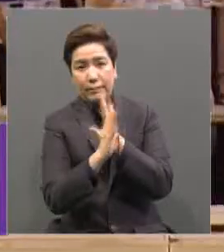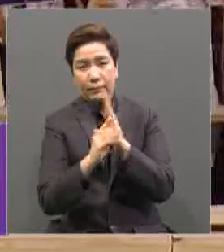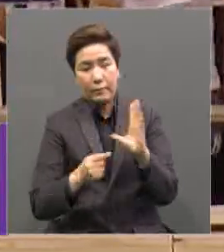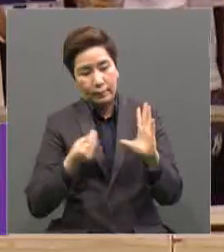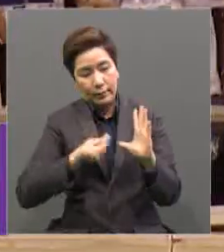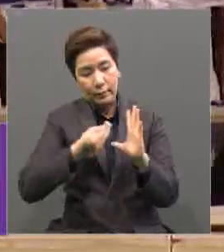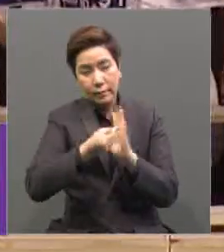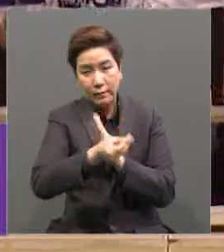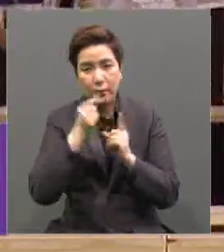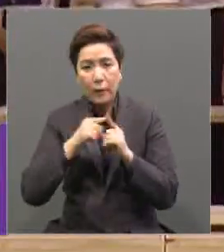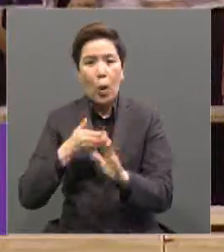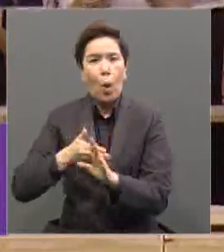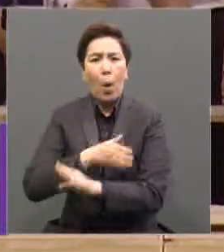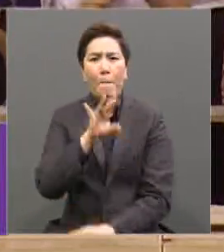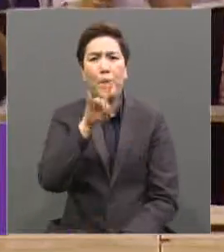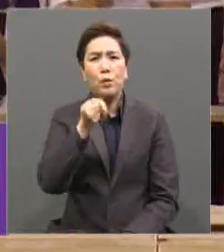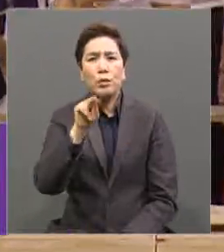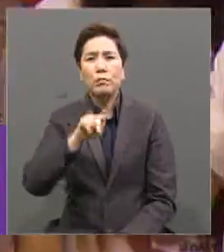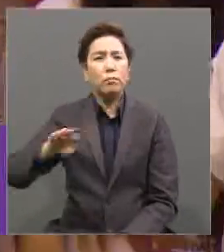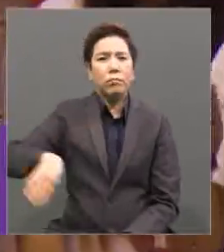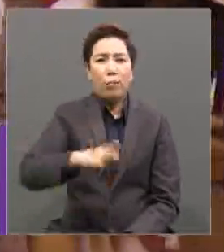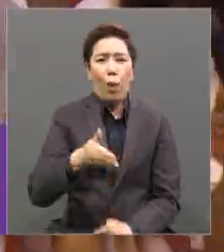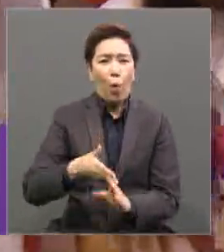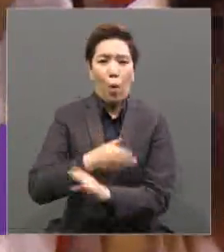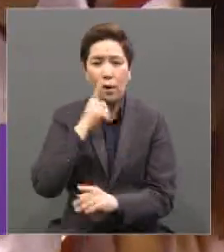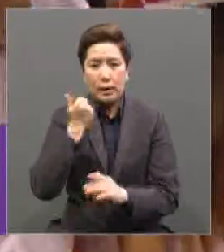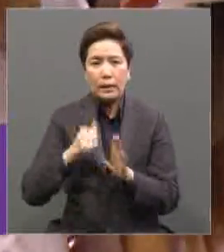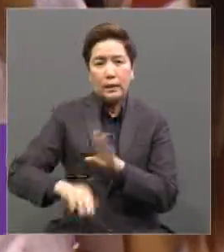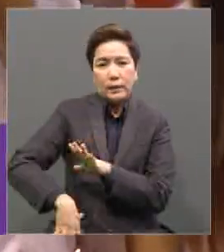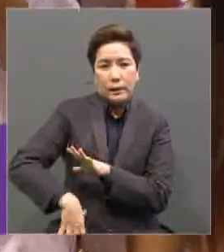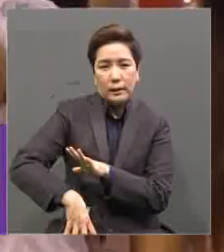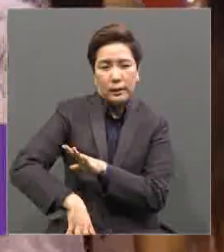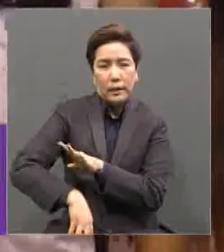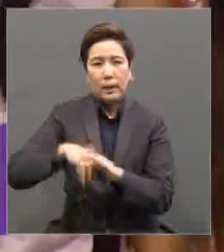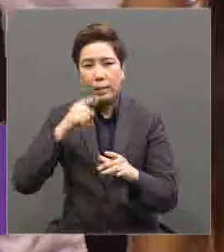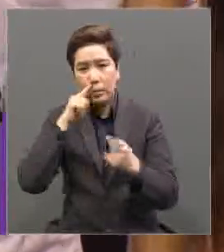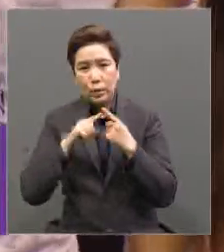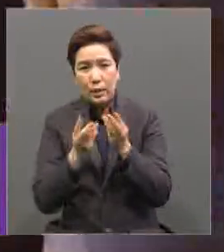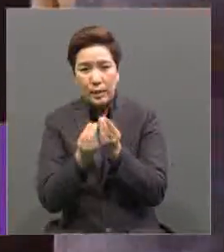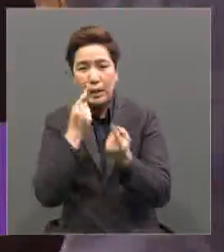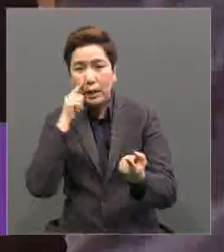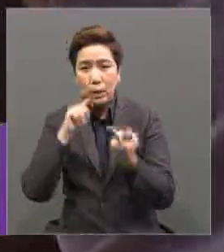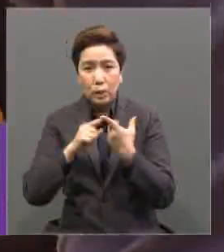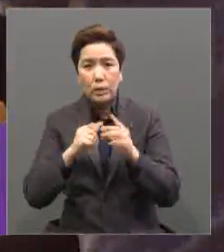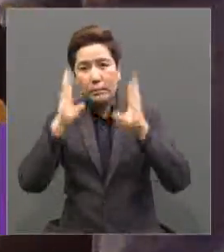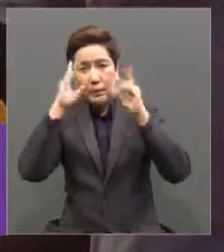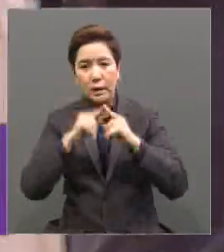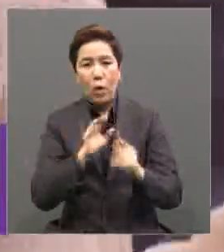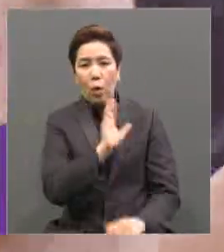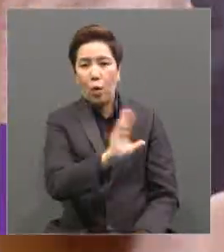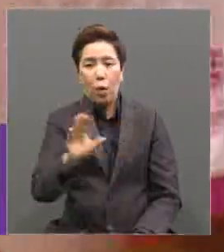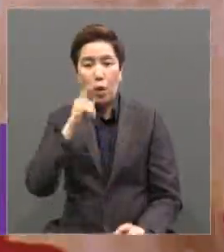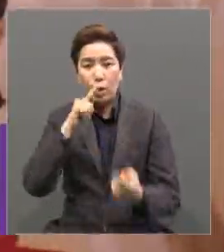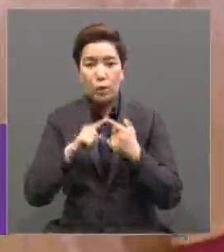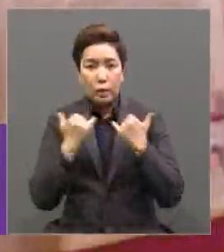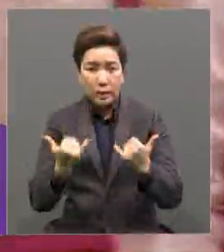ครครับเนื่องจากผู้สมัครมาก่อนเวลา8นาฬิกา30นาทีจากนั้นจึงจับหมายเลขประจำตัวที่ใช้ในการหาเสียงโดยทันทีที่ผู้สมั